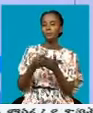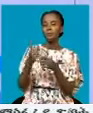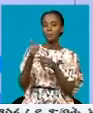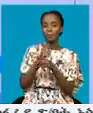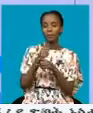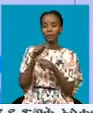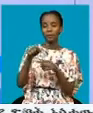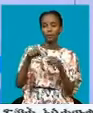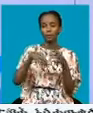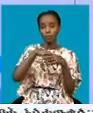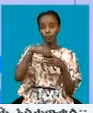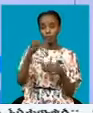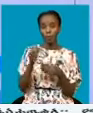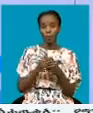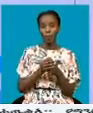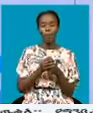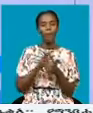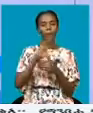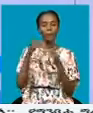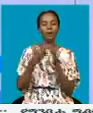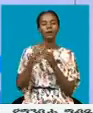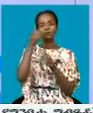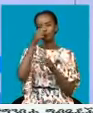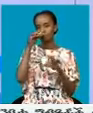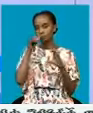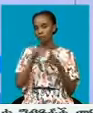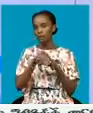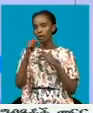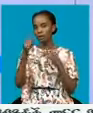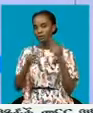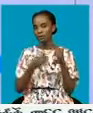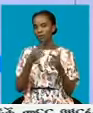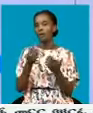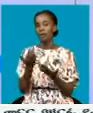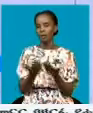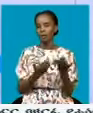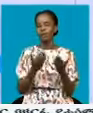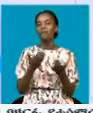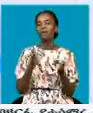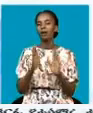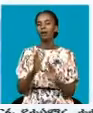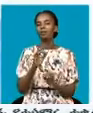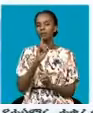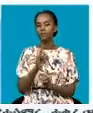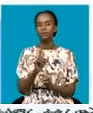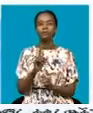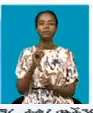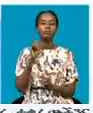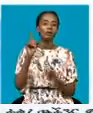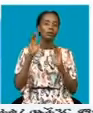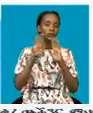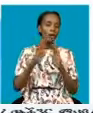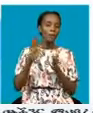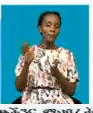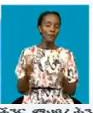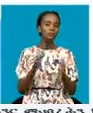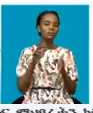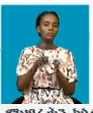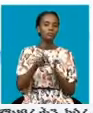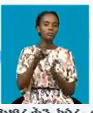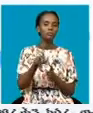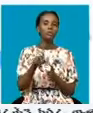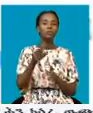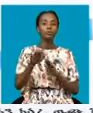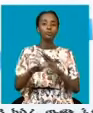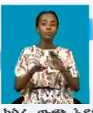ከዚህ ከወጣ ማላው ኢትዮጵያ ውስጥ እጪ ለማገልገል ፍቃደኛ ነኝ በዛ በሰላም መንገድ እየተጓዘች በሰላም መንገድ ጉዞ